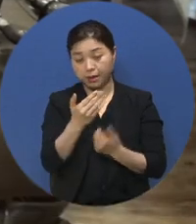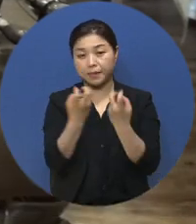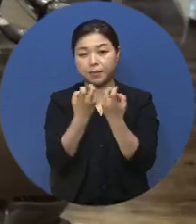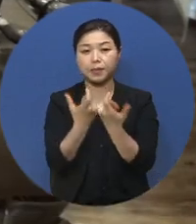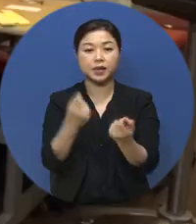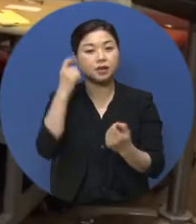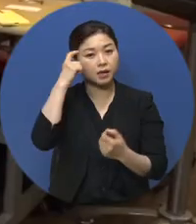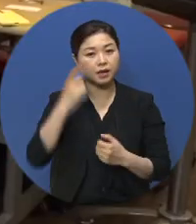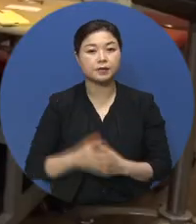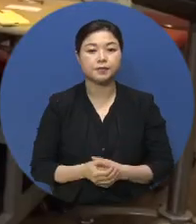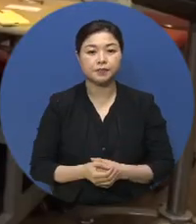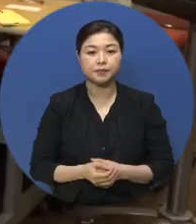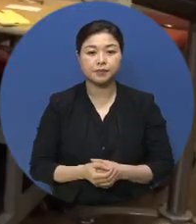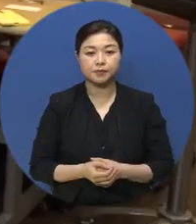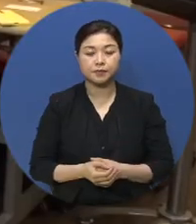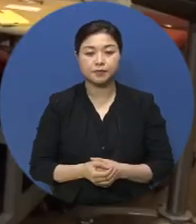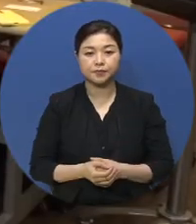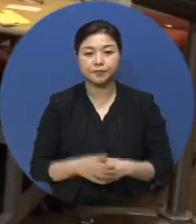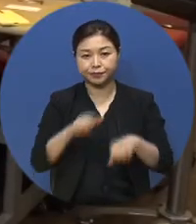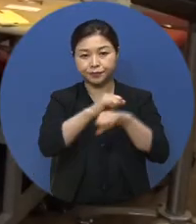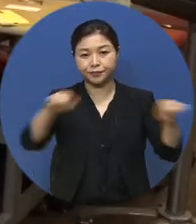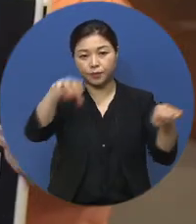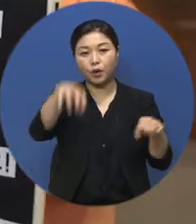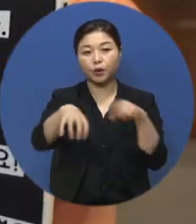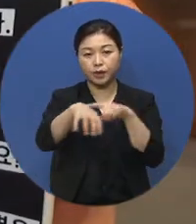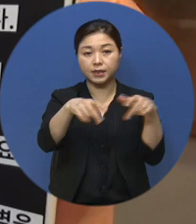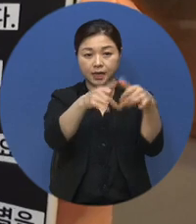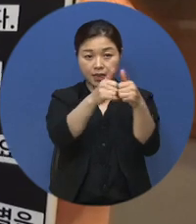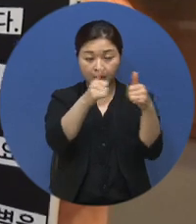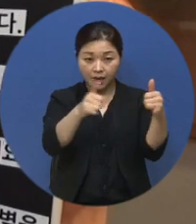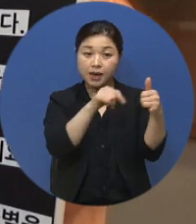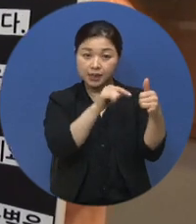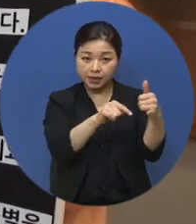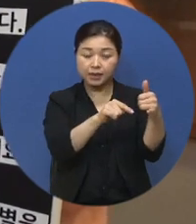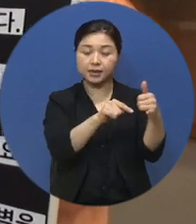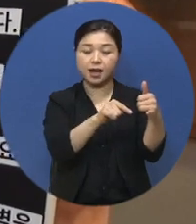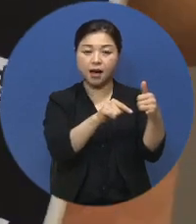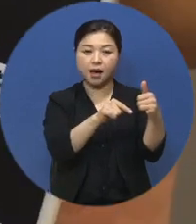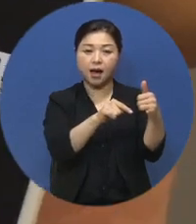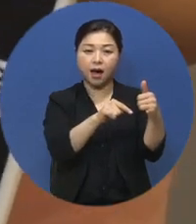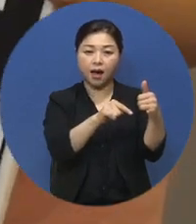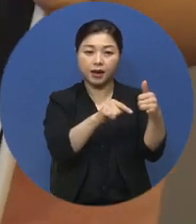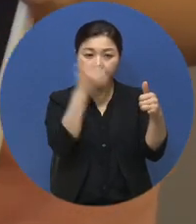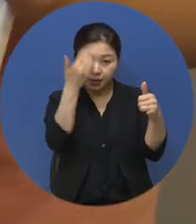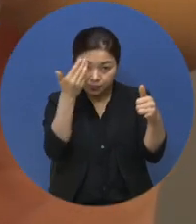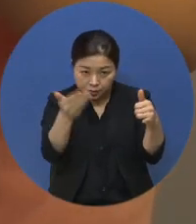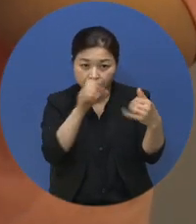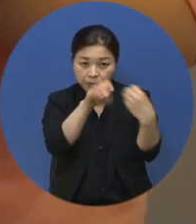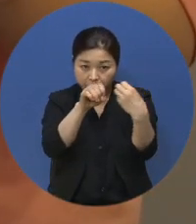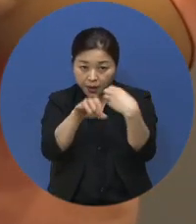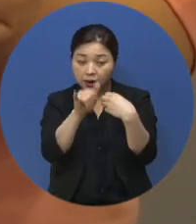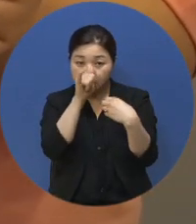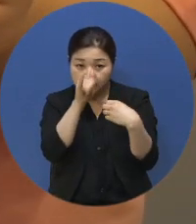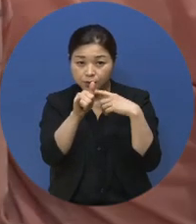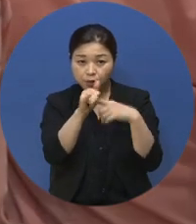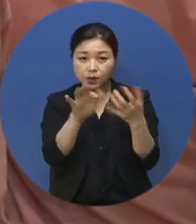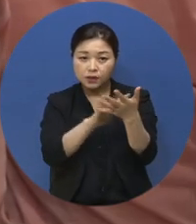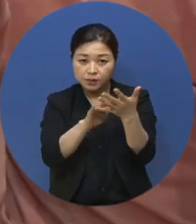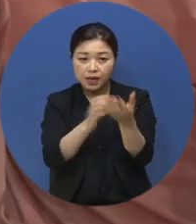합니다. 한편 로비에서는 장애인 바로 알기 퀴즈와 점자 체험과 같은 부대 행사가